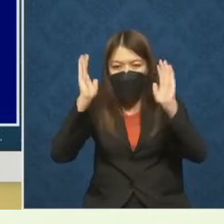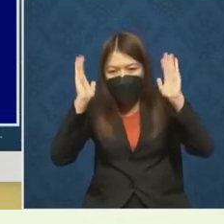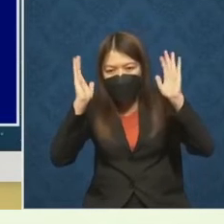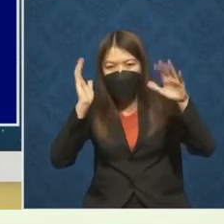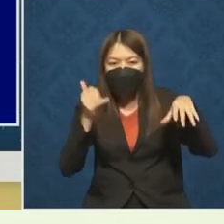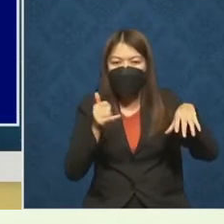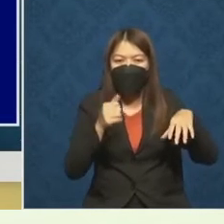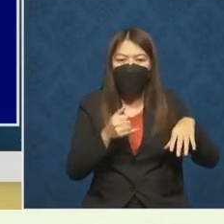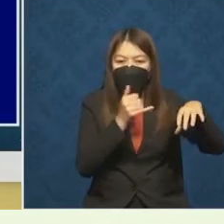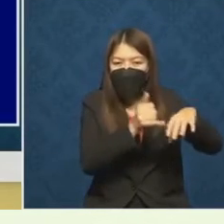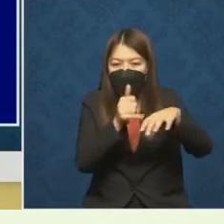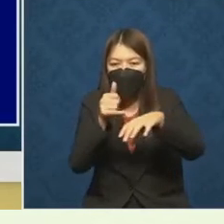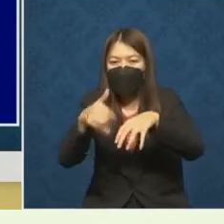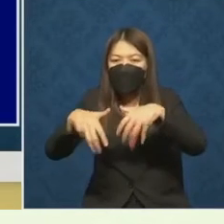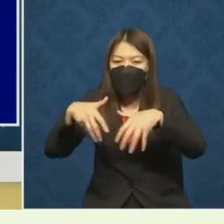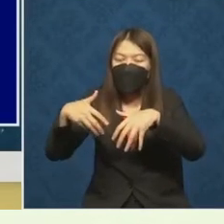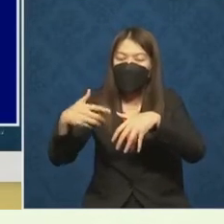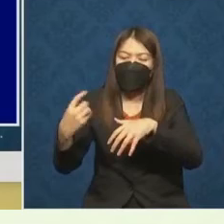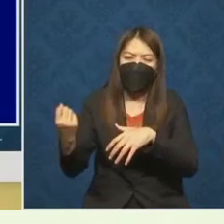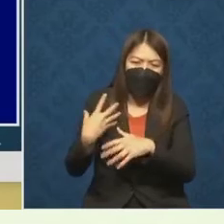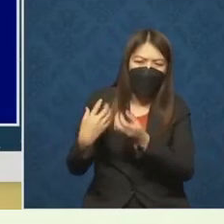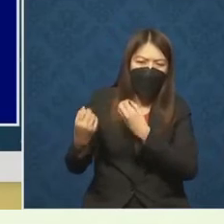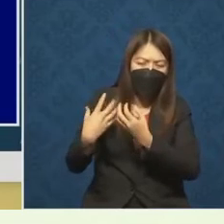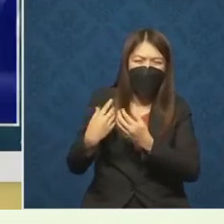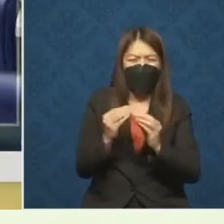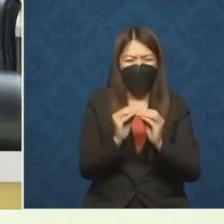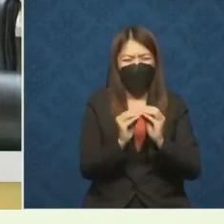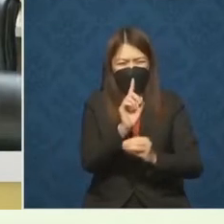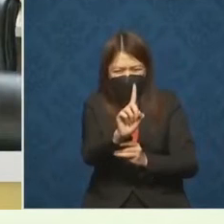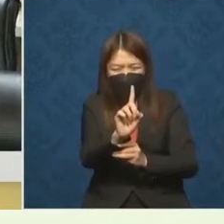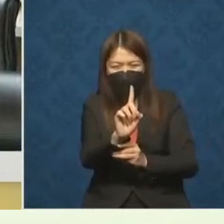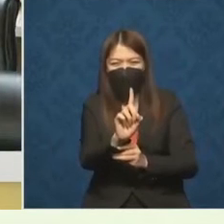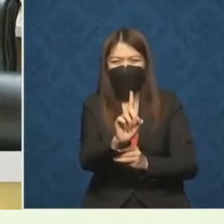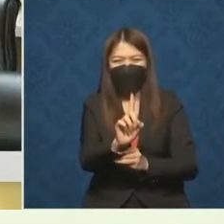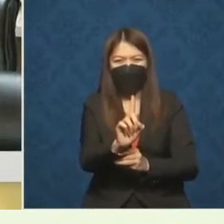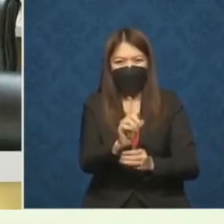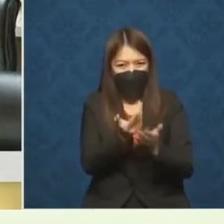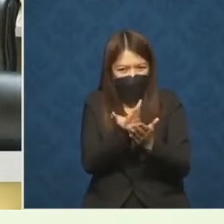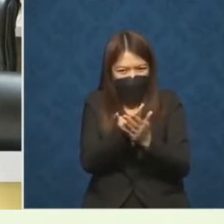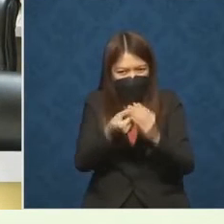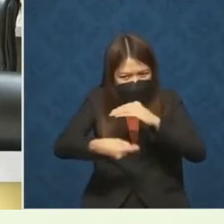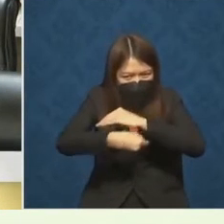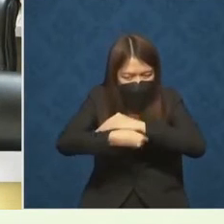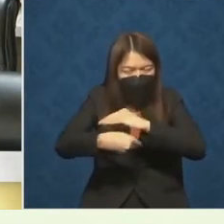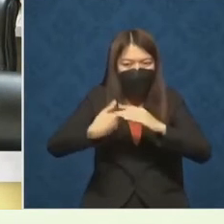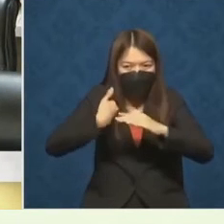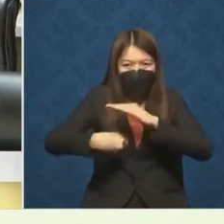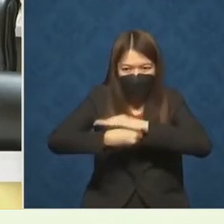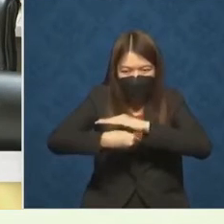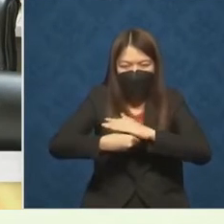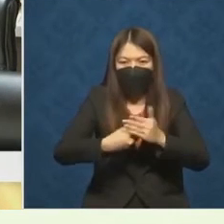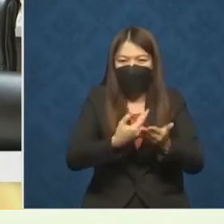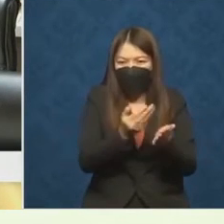งมีชาวบ้านเข้ามาร้องเรียนจำนวนมากว่าหมายเลข1เนี่ยซื้อเสียงกันงั้นไปที่ไหนก็ซื้อเสียงไปที่ไหนก็ซื้อเสียงเบอร์